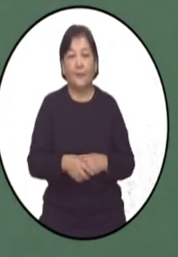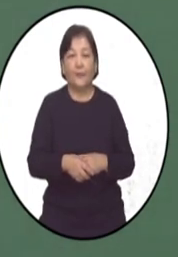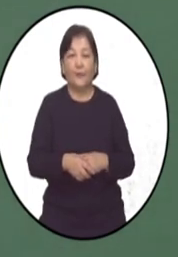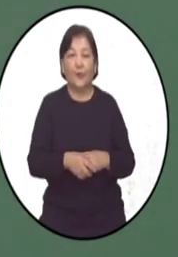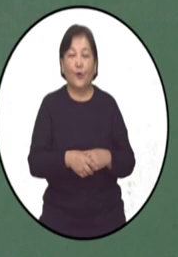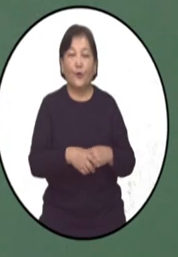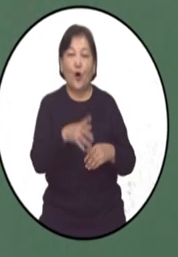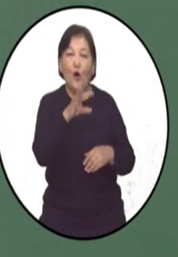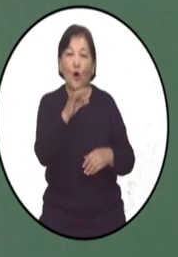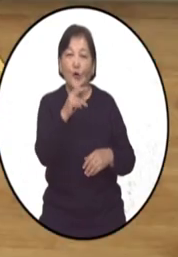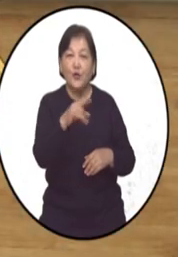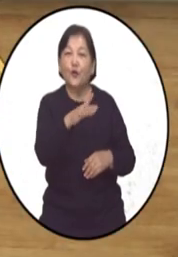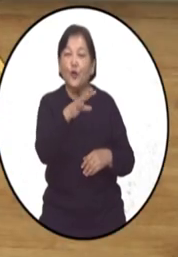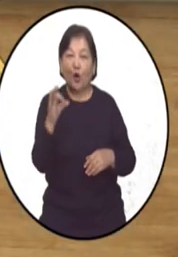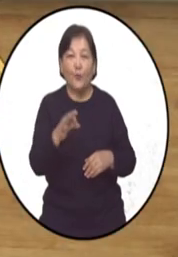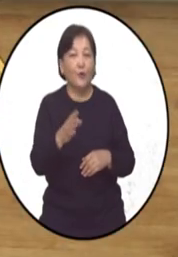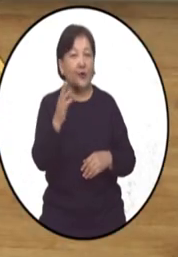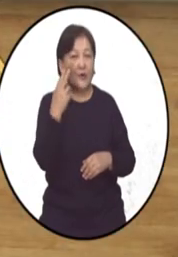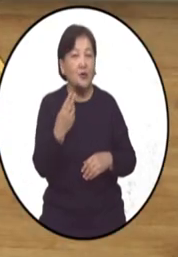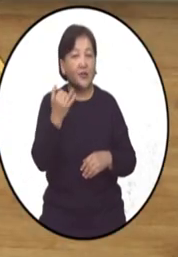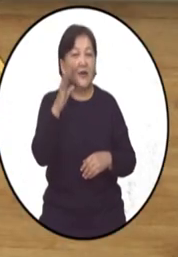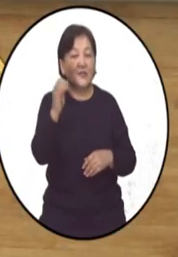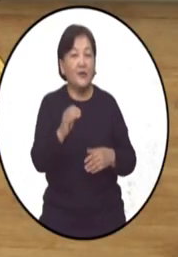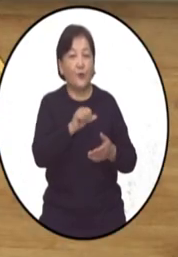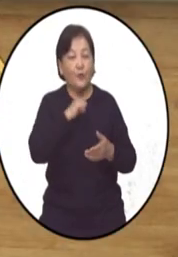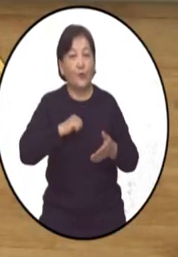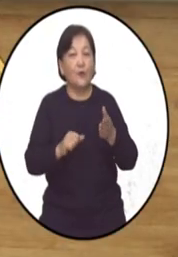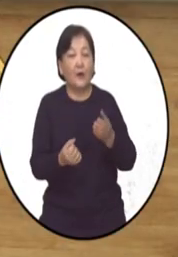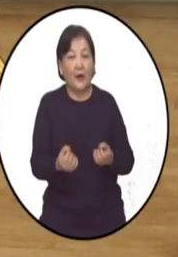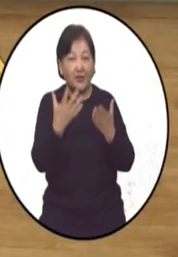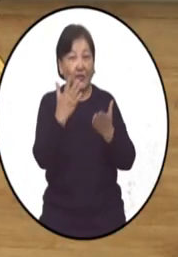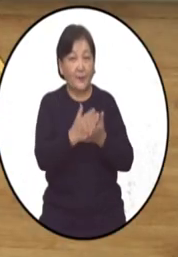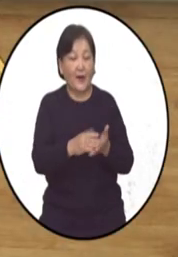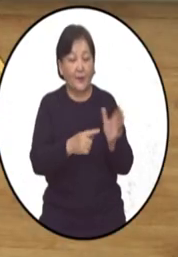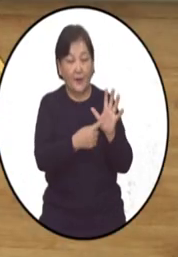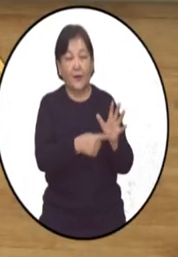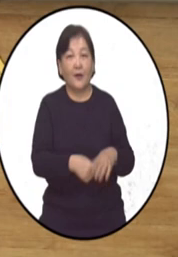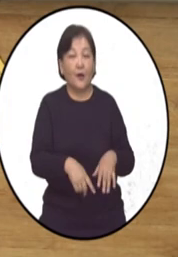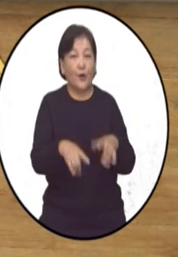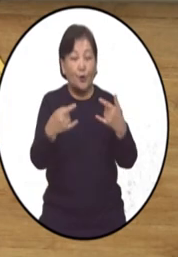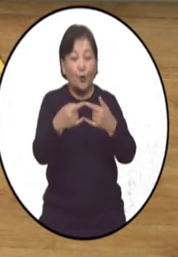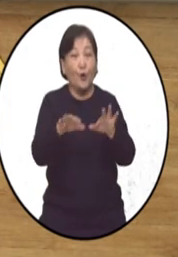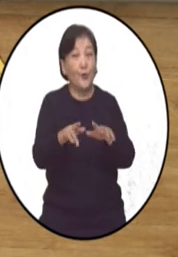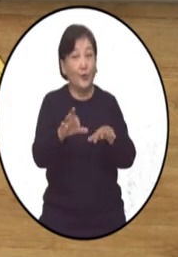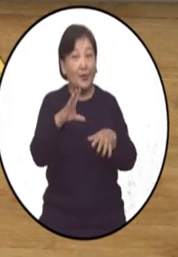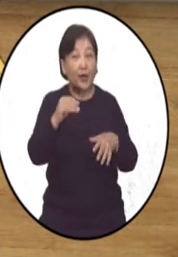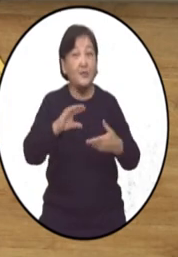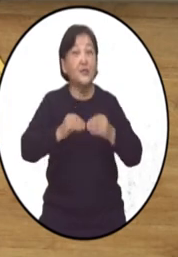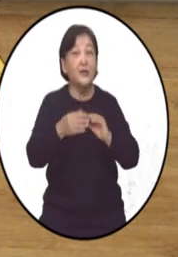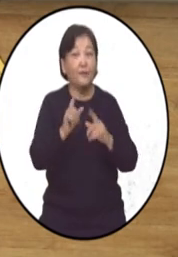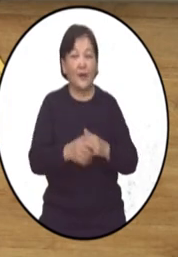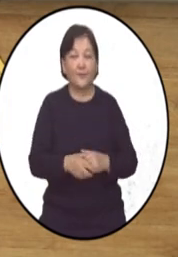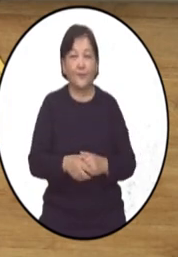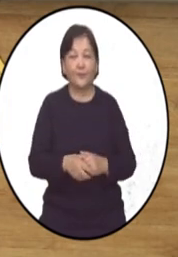оронгийн тоо буюу цифрүүдийн тоо нь гараад ирэх юм байна. За энэ үйлдэлийг компьютер дээр хэрхэн хийх вэ гэж.